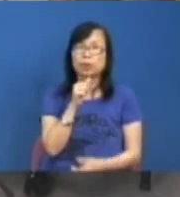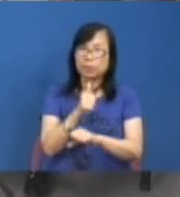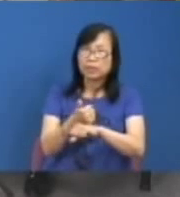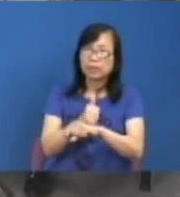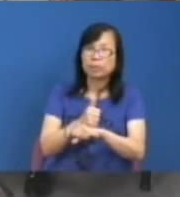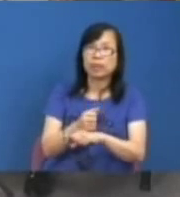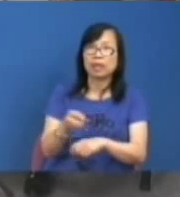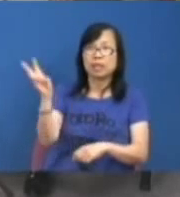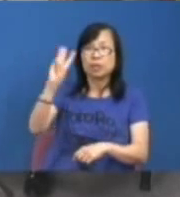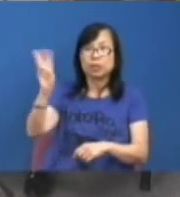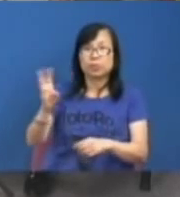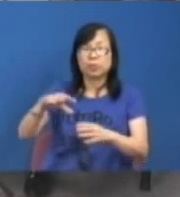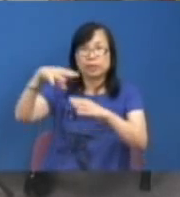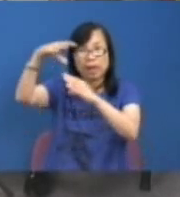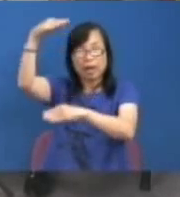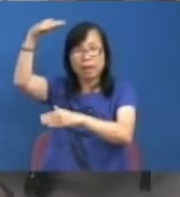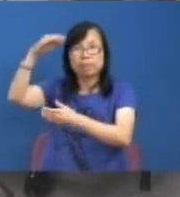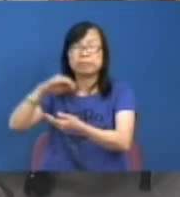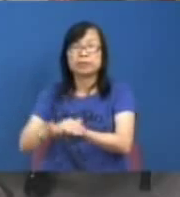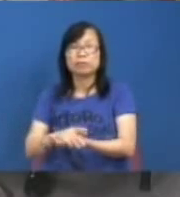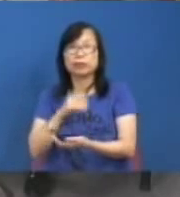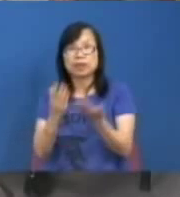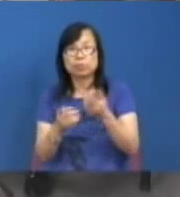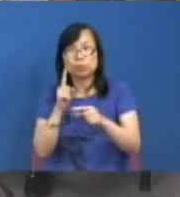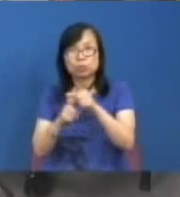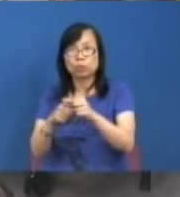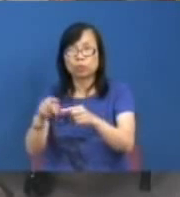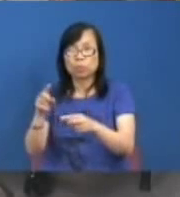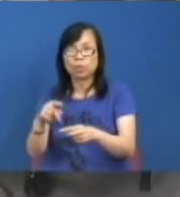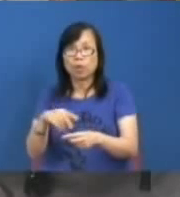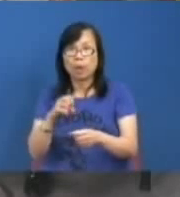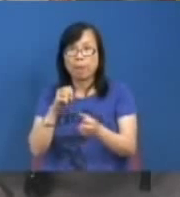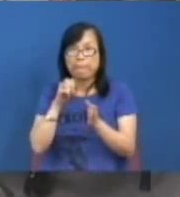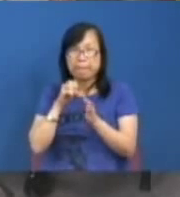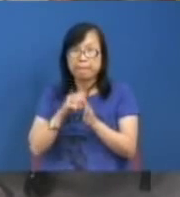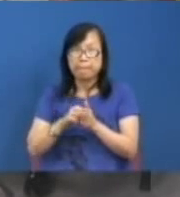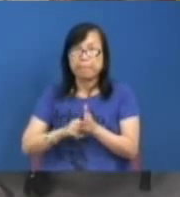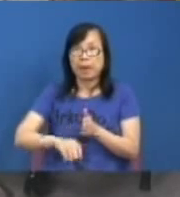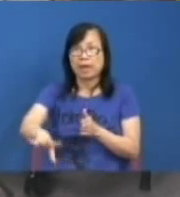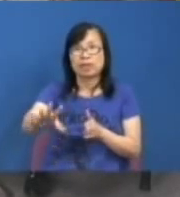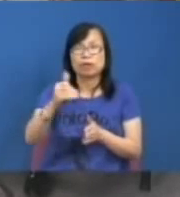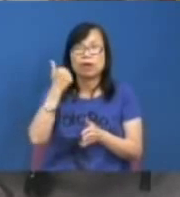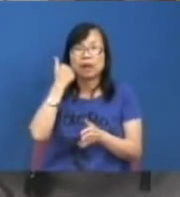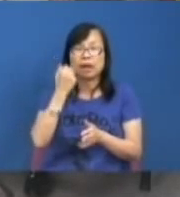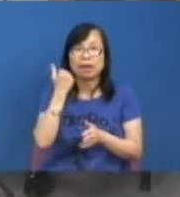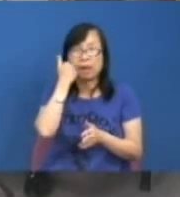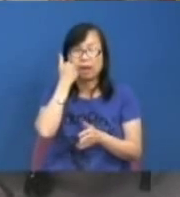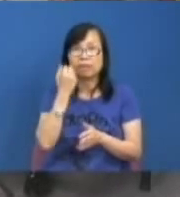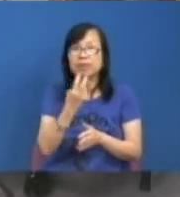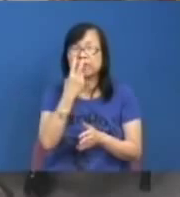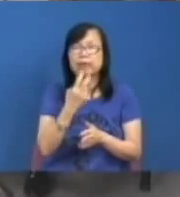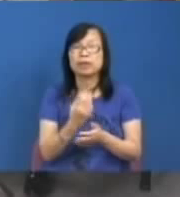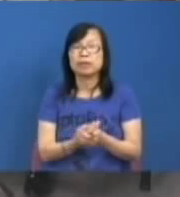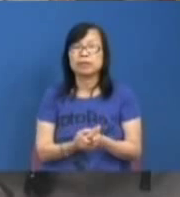者亦都有機會喺佢中央系統嘅排個冷氣嗰個管道，或者